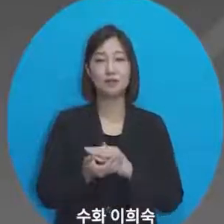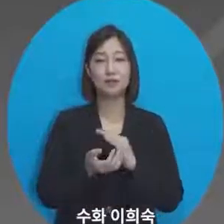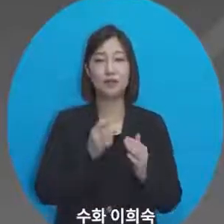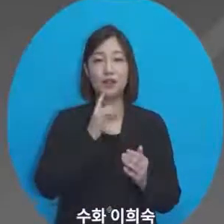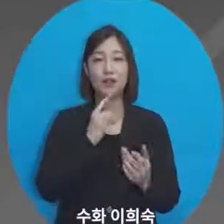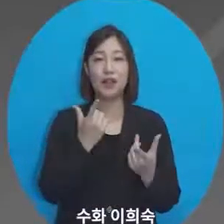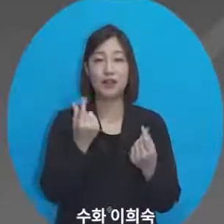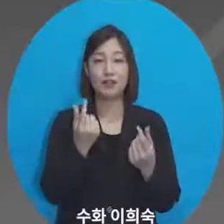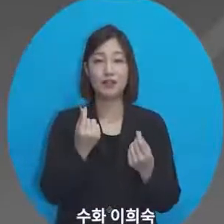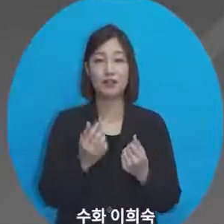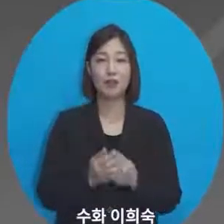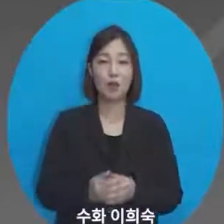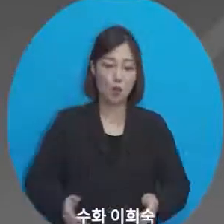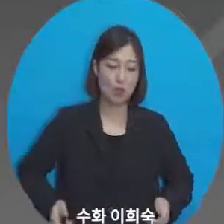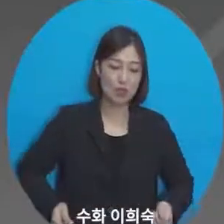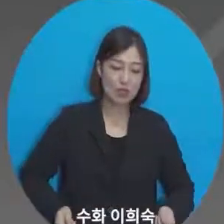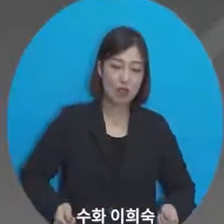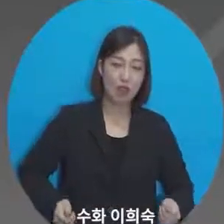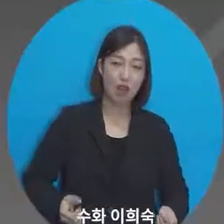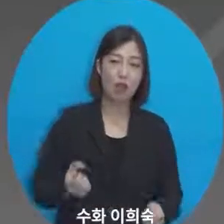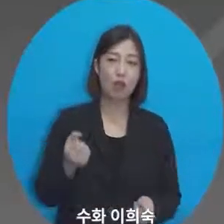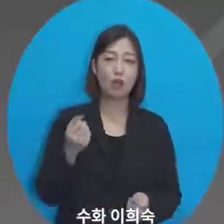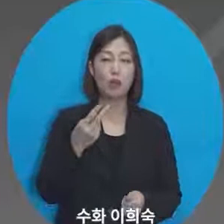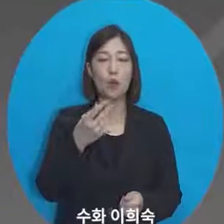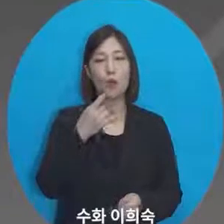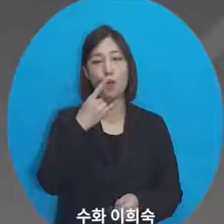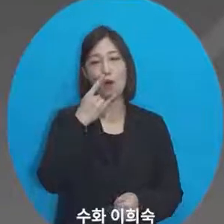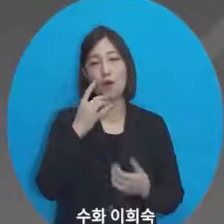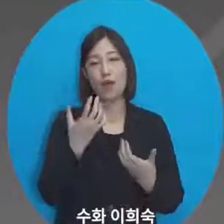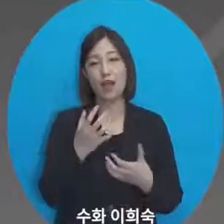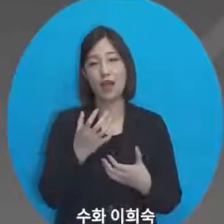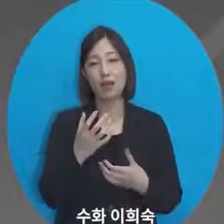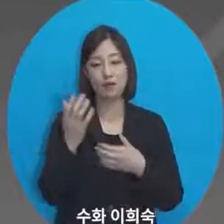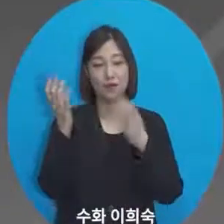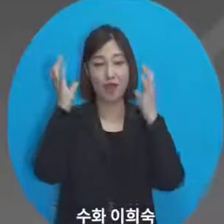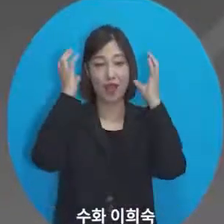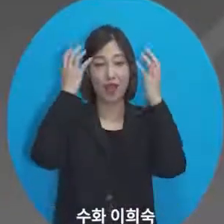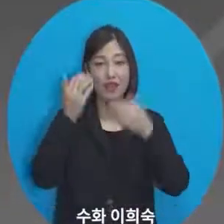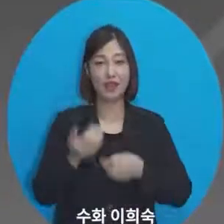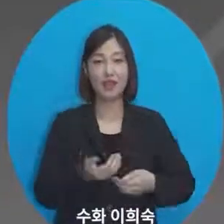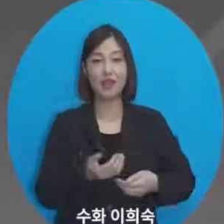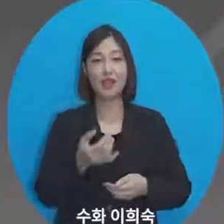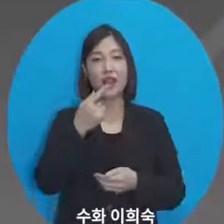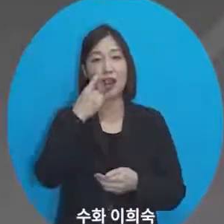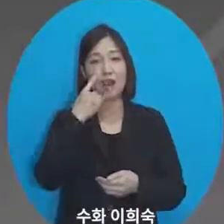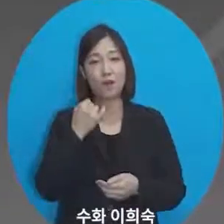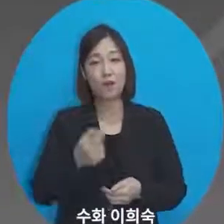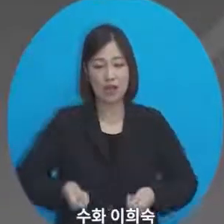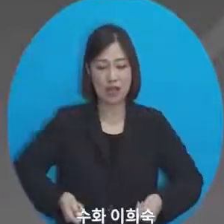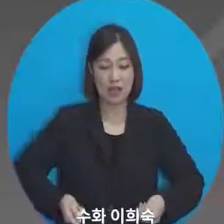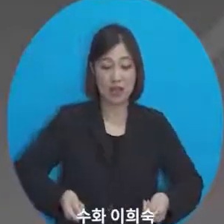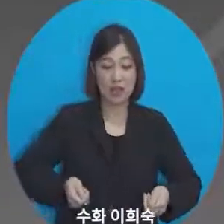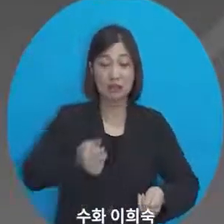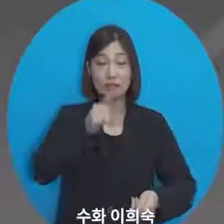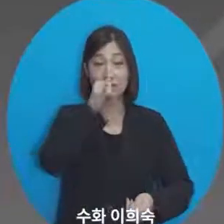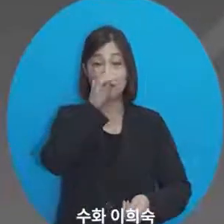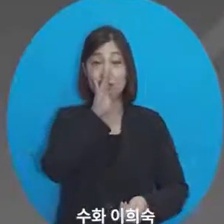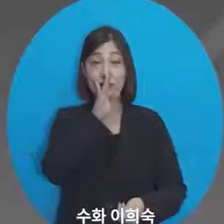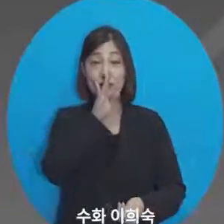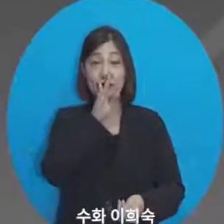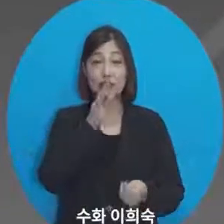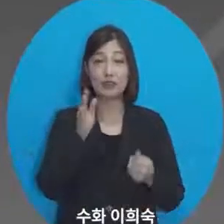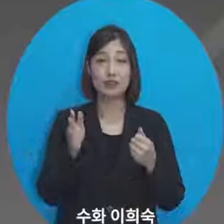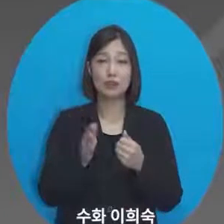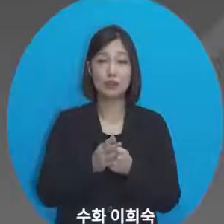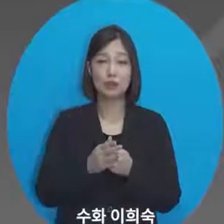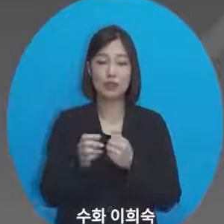카트를 이용하거나 휠체어, 유모차를 이용하는 그런 이용자가 많이 있습니다. 화장실 내부를 최대한